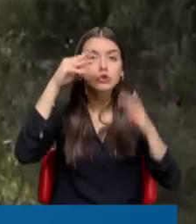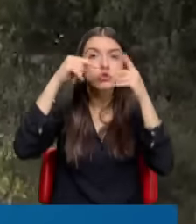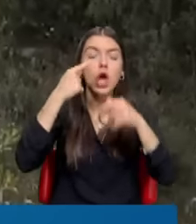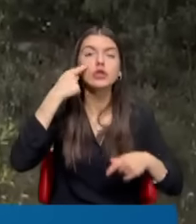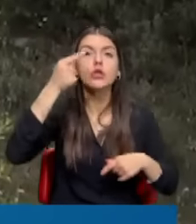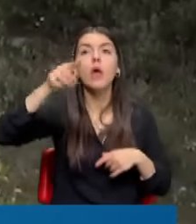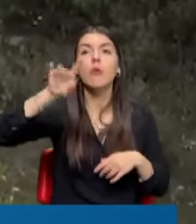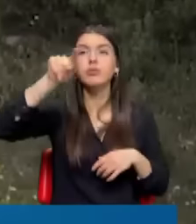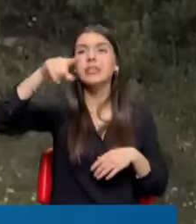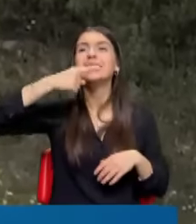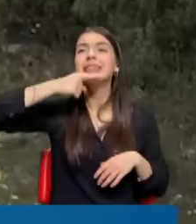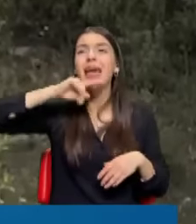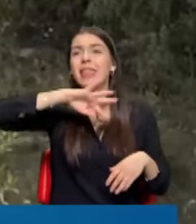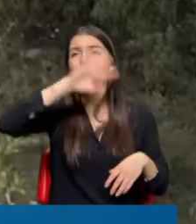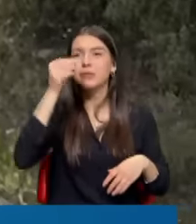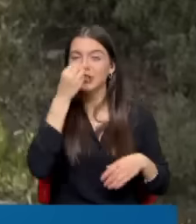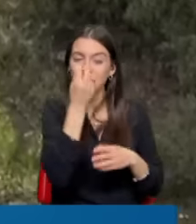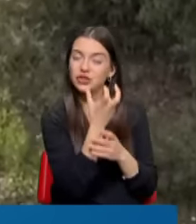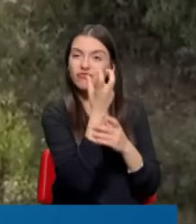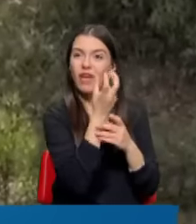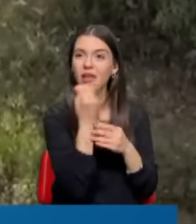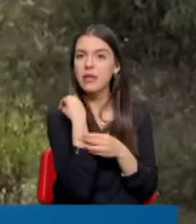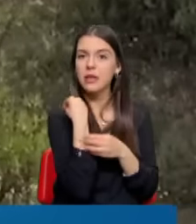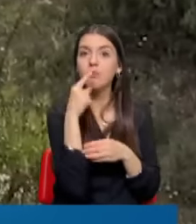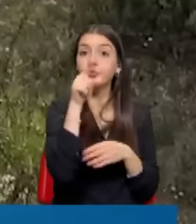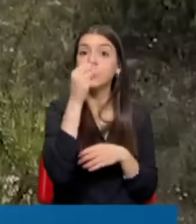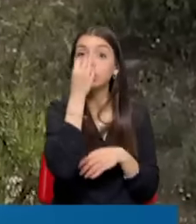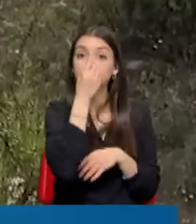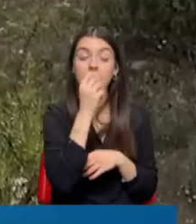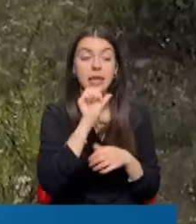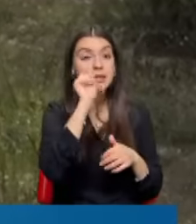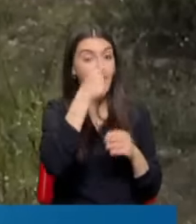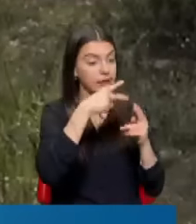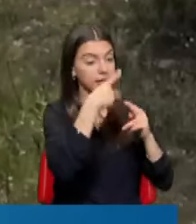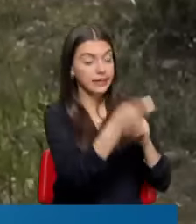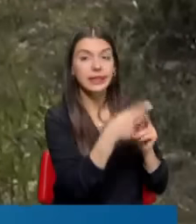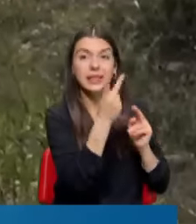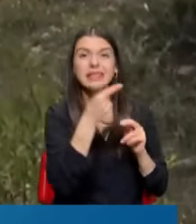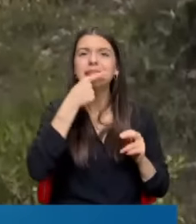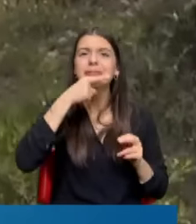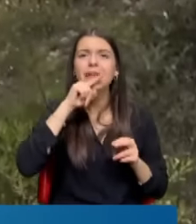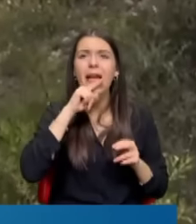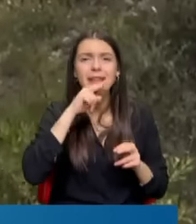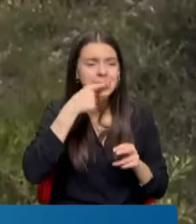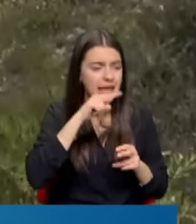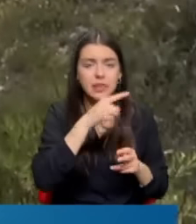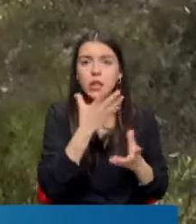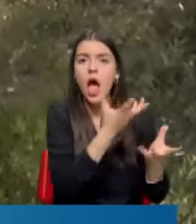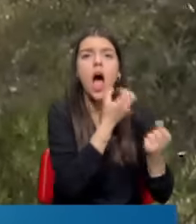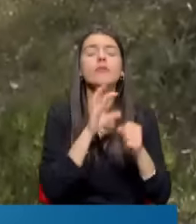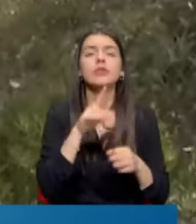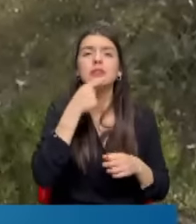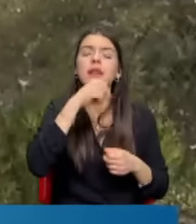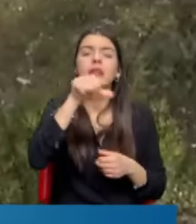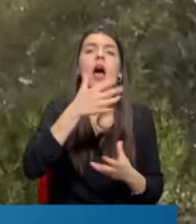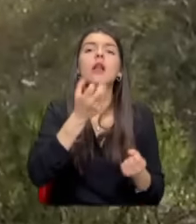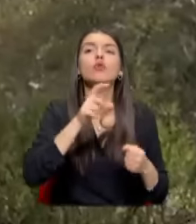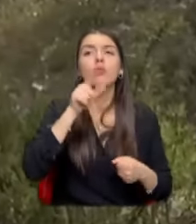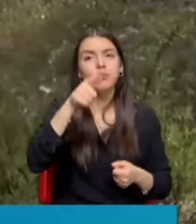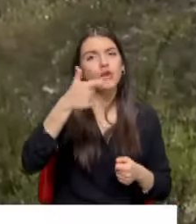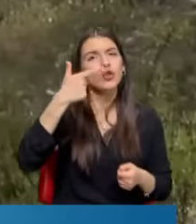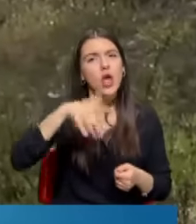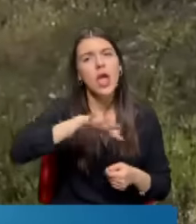görmüyor. Bu zeytinlikler şu an çiçek verme döneminde. Bu çiçekler yarın öbür gün düşecekler. Hiç zeytin yağı alamayacağız. Hiç zeytin alamayacağız. Burada bu